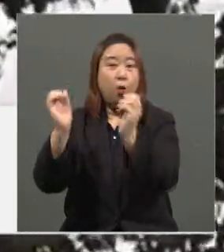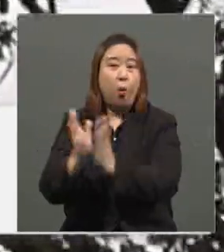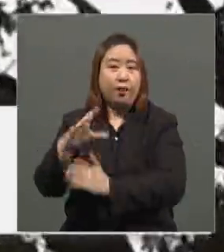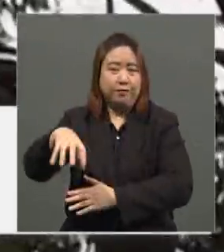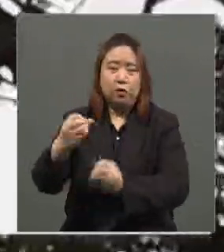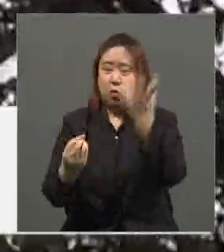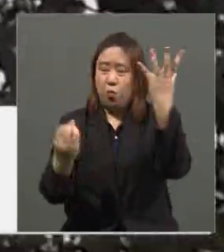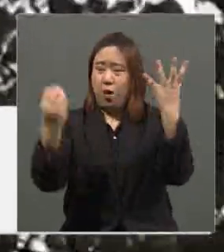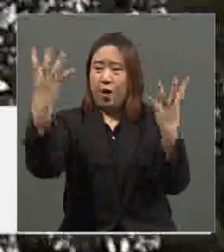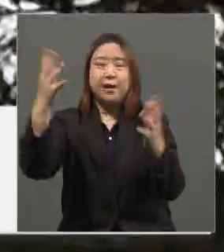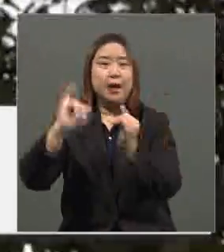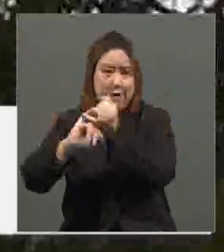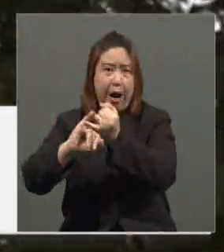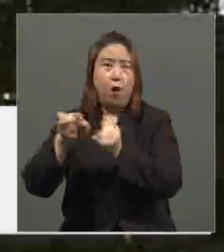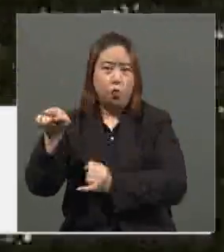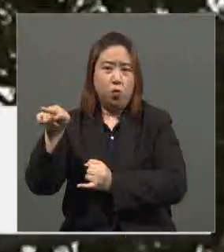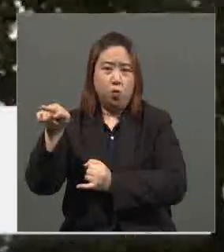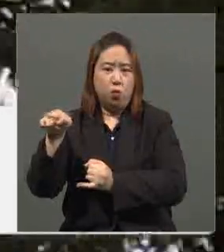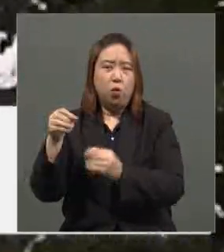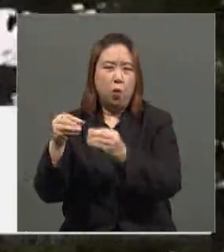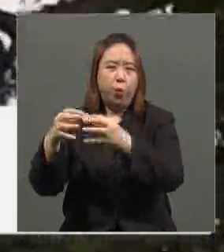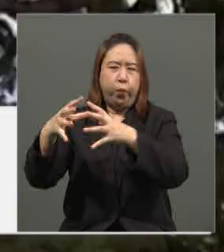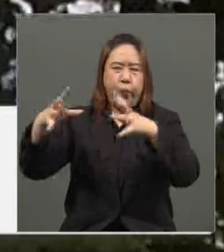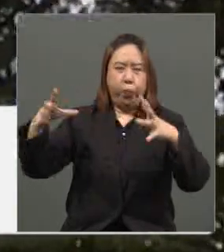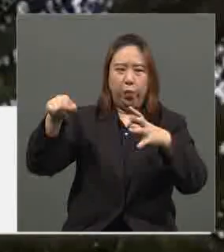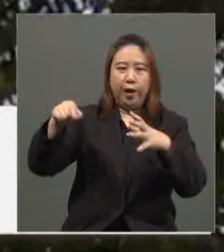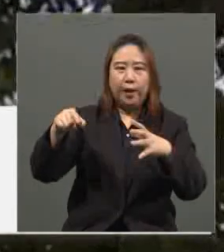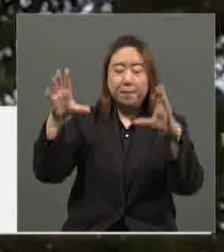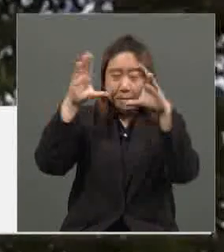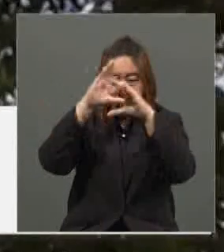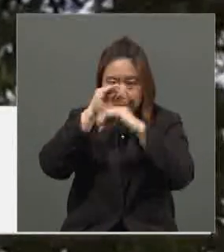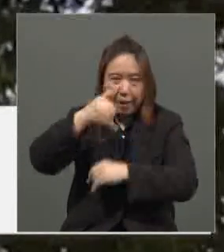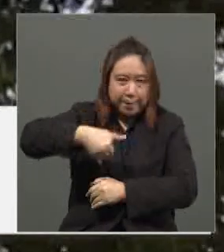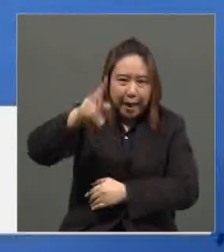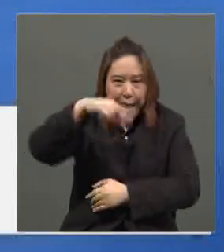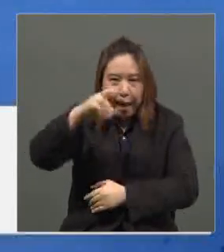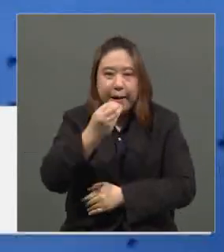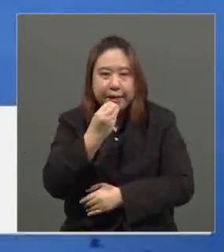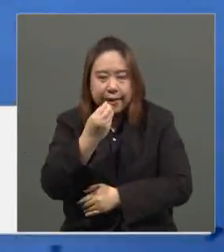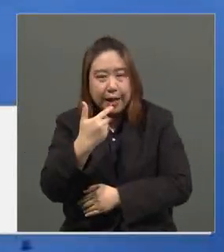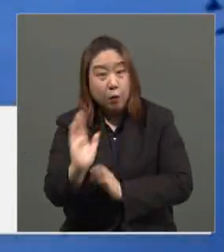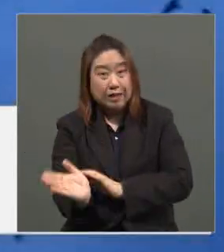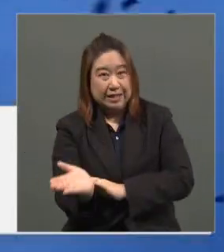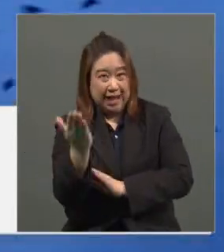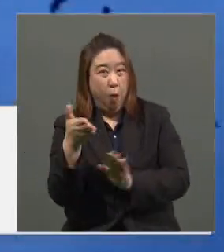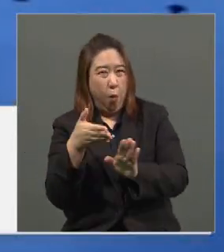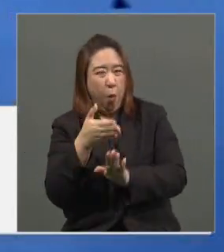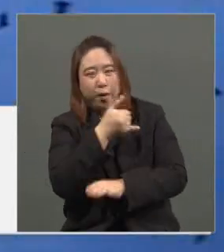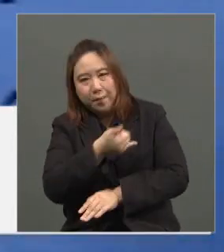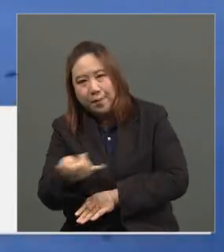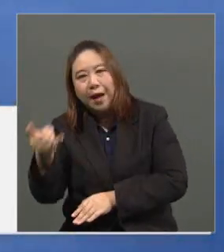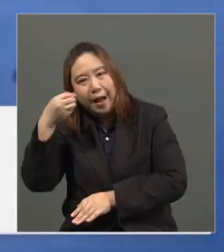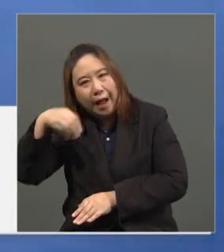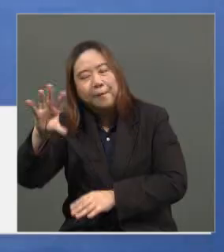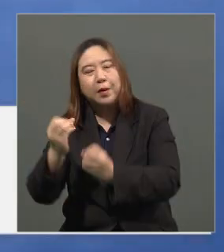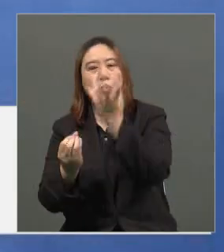ซึ่งธรรมชาติของค้างคาวแม่ไก่ก็จะอาศัยเป็นฝูงใหญ่ออกหากินเวลาพลบค่ำและจะกลับมาก่อนรุ่งสางเพราะฉะนั้นช่วงเย็นๆใกล้ค่ำเนี่ย